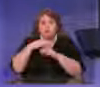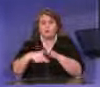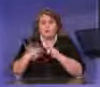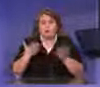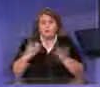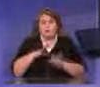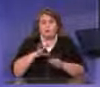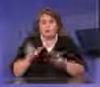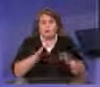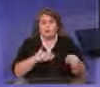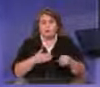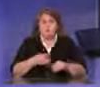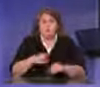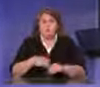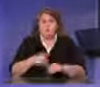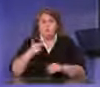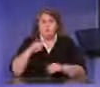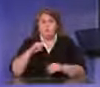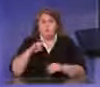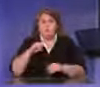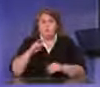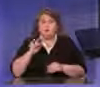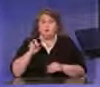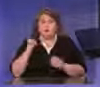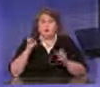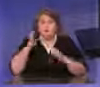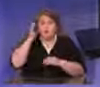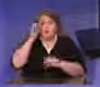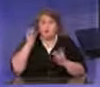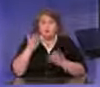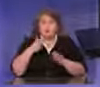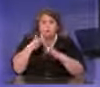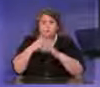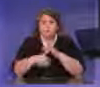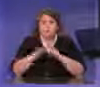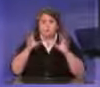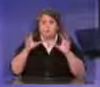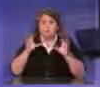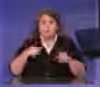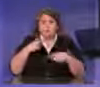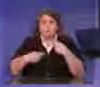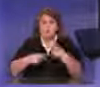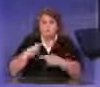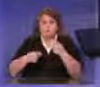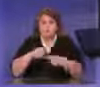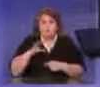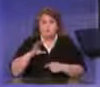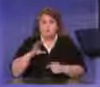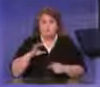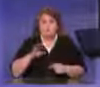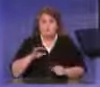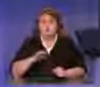прошли. Генетика – это наука, которая изучает закономерности наследственности и